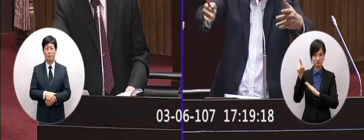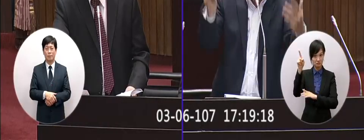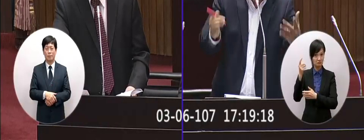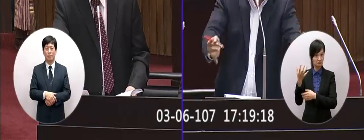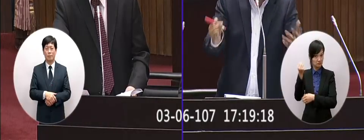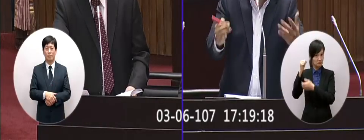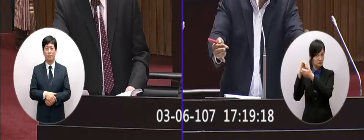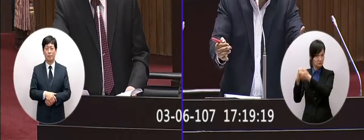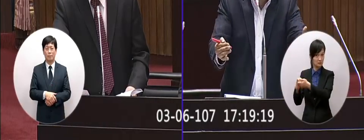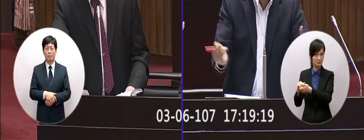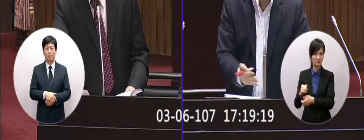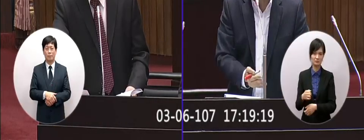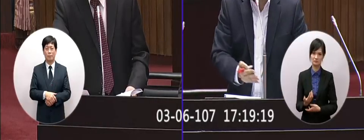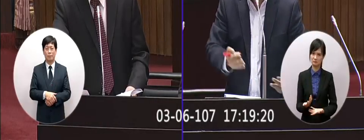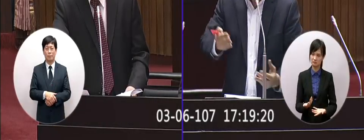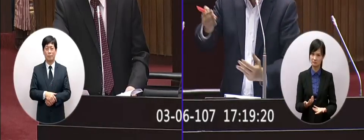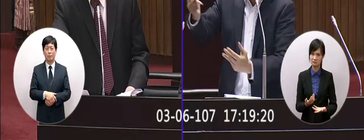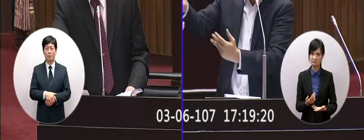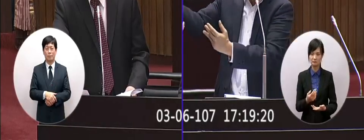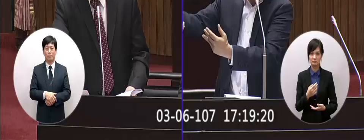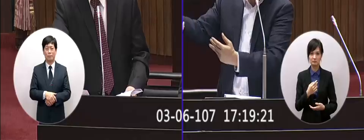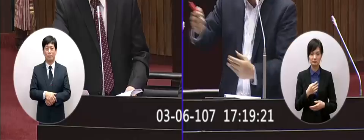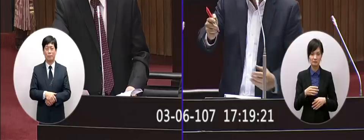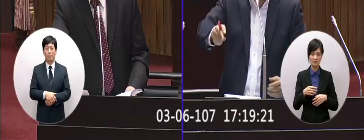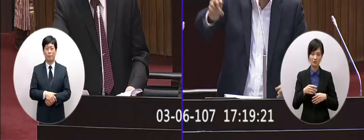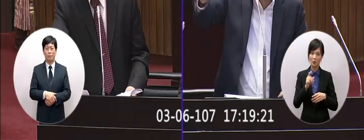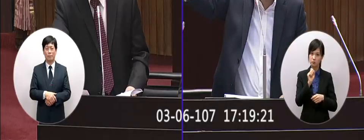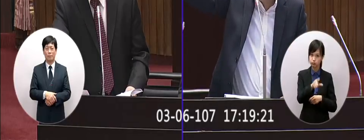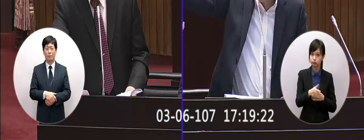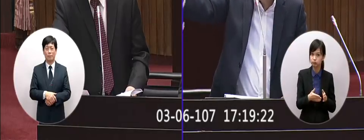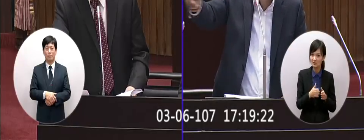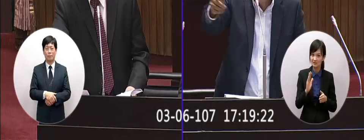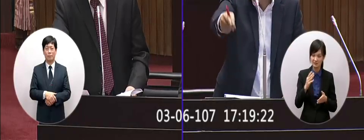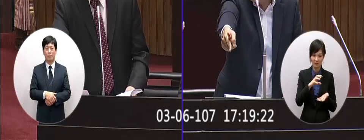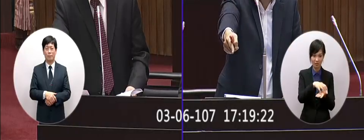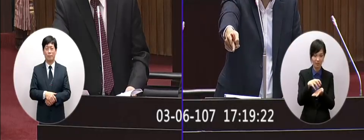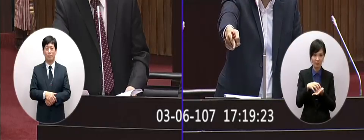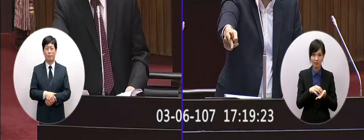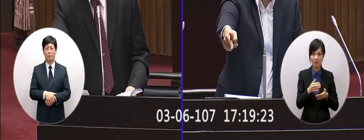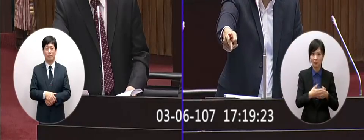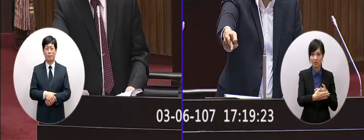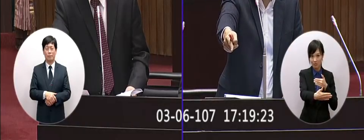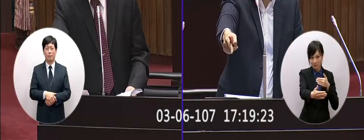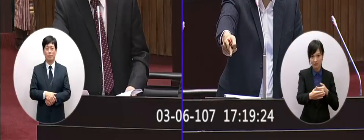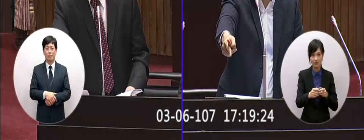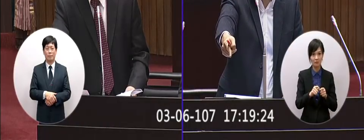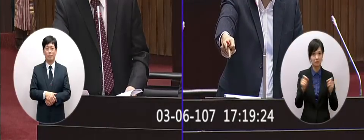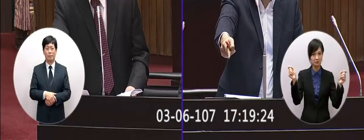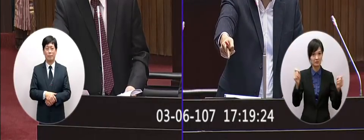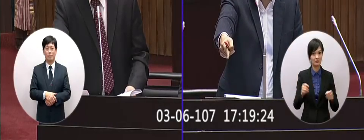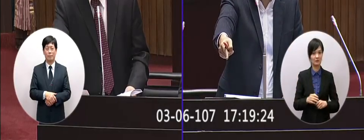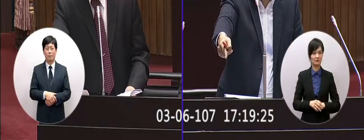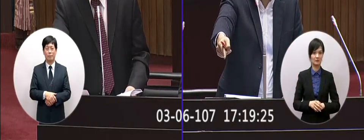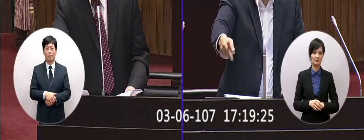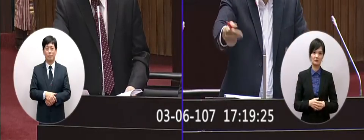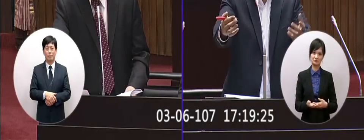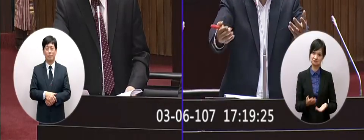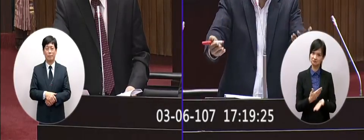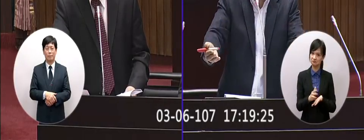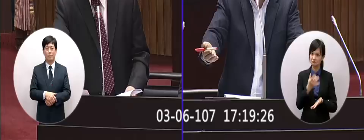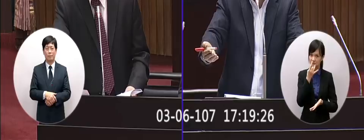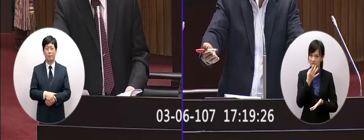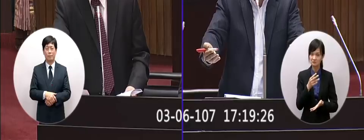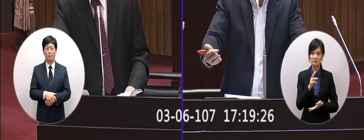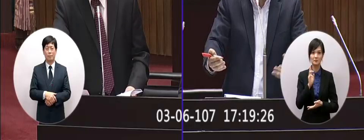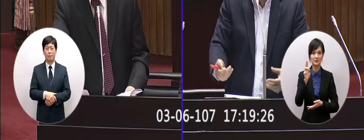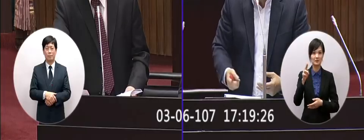佮大家拢总要买啊，佮惊这个行政程序。我讲你这个无法度解决，我要拜托你，要叫恁陈赖院长来解决。伊讲台你